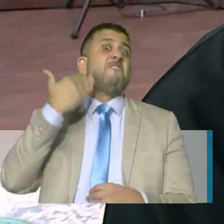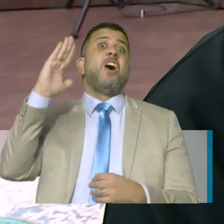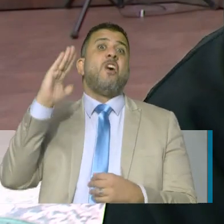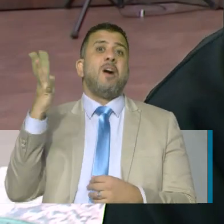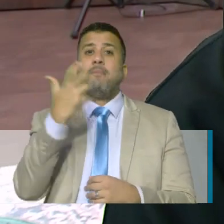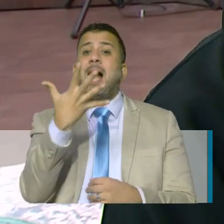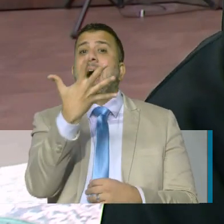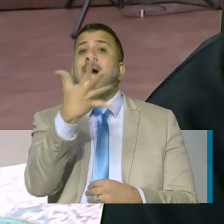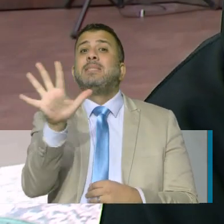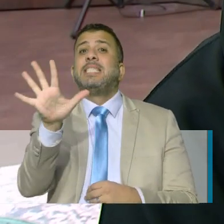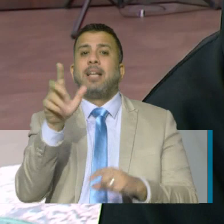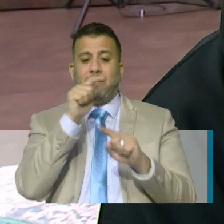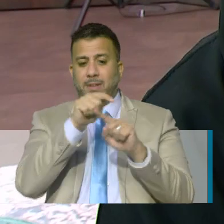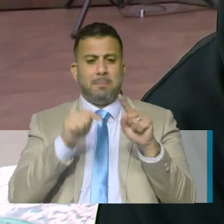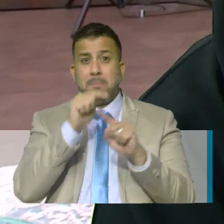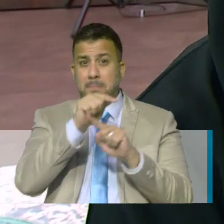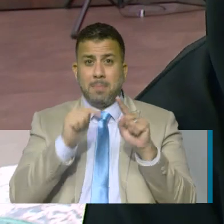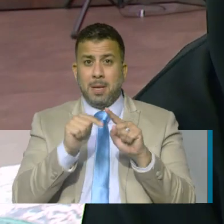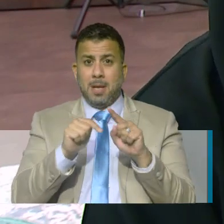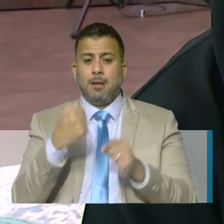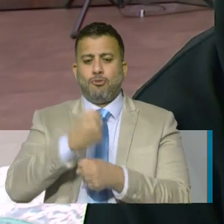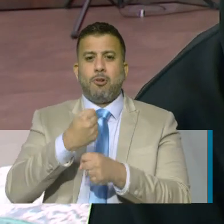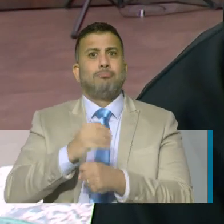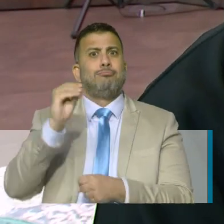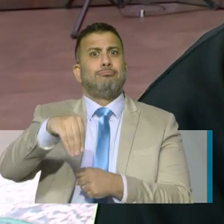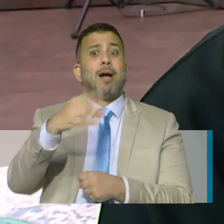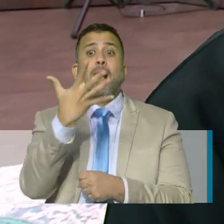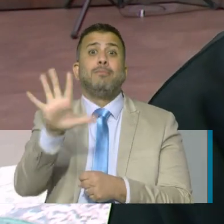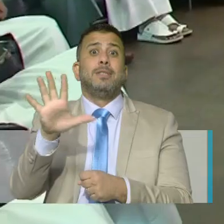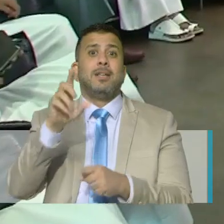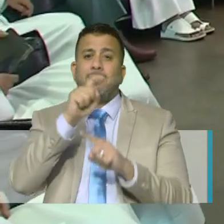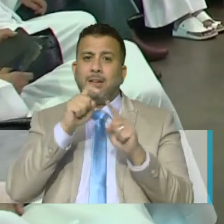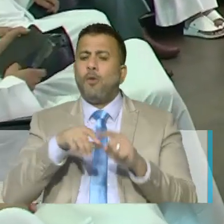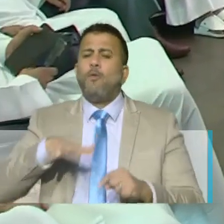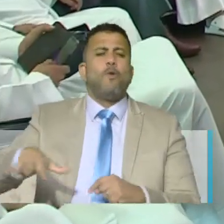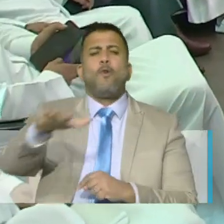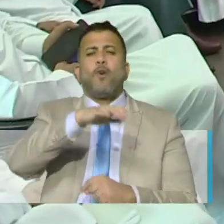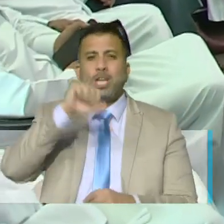بوجود 50% من النساء في ريادة الأعمال، وهذا موجود في كل إمارة.